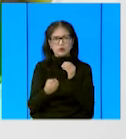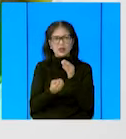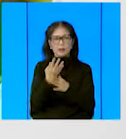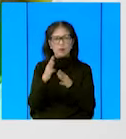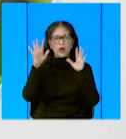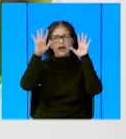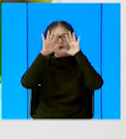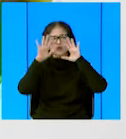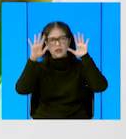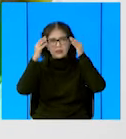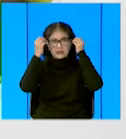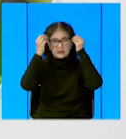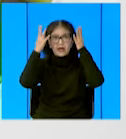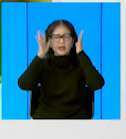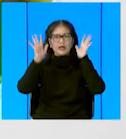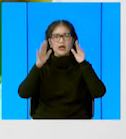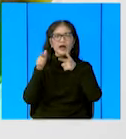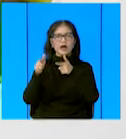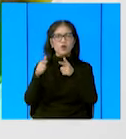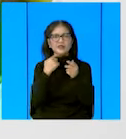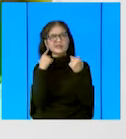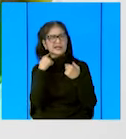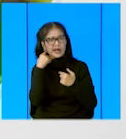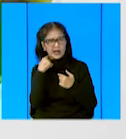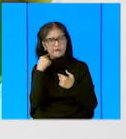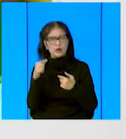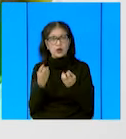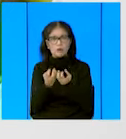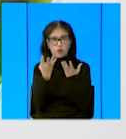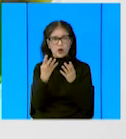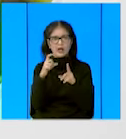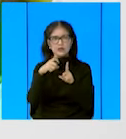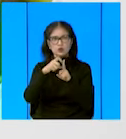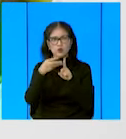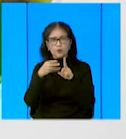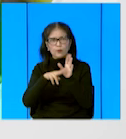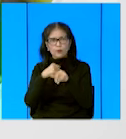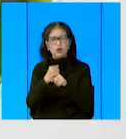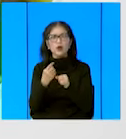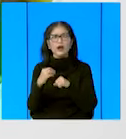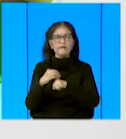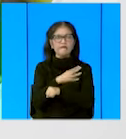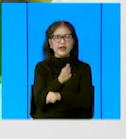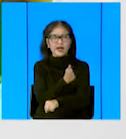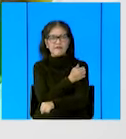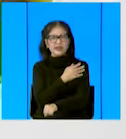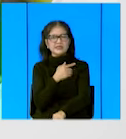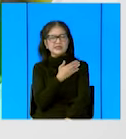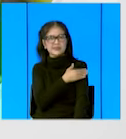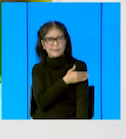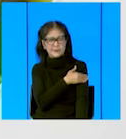halusinasi, hilang kesadaran, dan gangguan syaraf. Mengkonsumsi buah kecubung bisa menimbulkan efek samping, mulai dari kerusakan